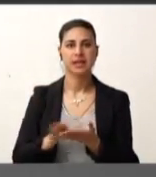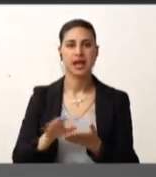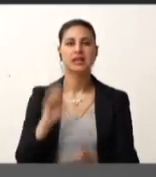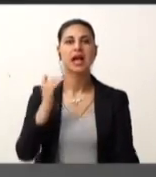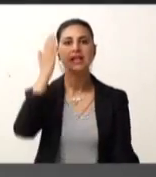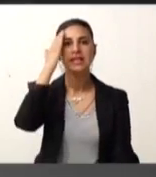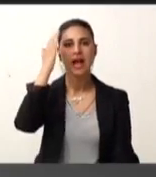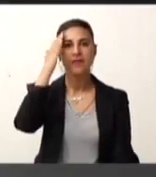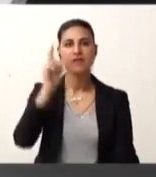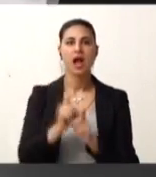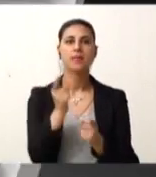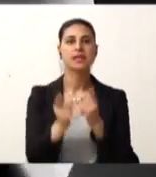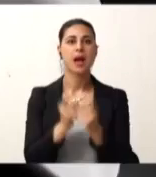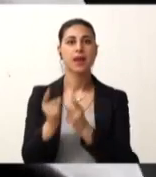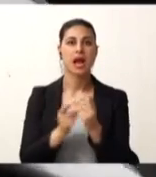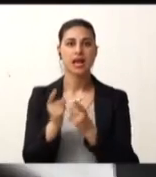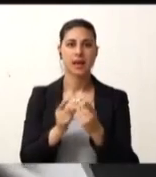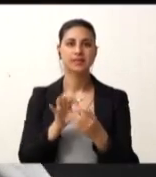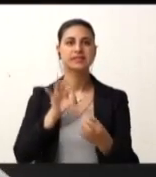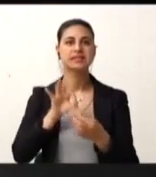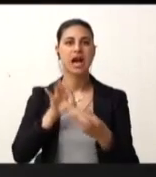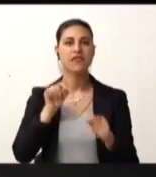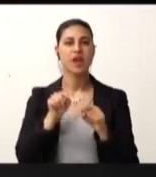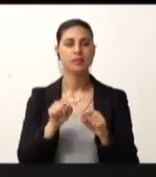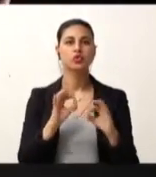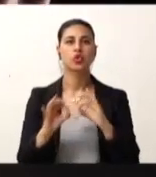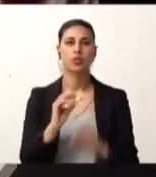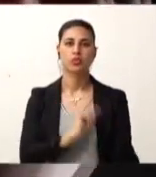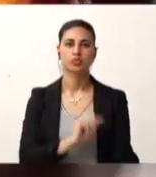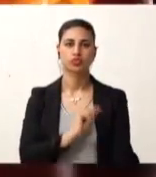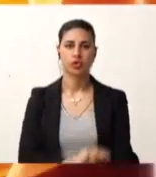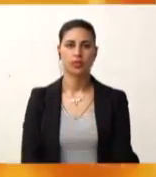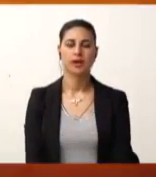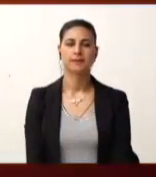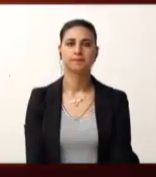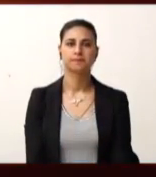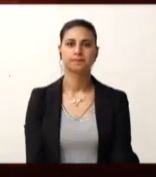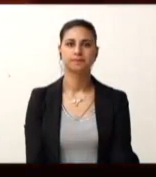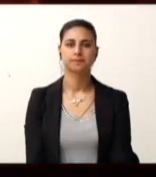ტვინის საუკეთესო დამლაგებლის ლიმფური ძარღვების ნორმალური მუშაობა.